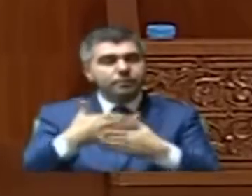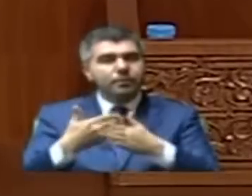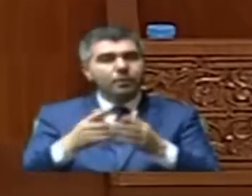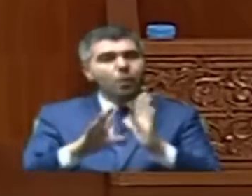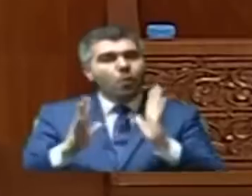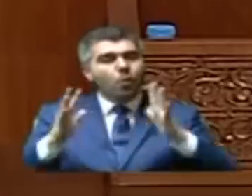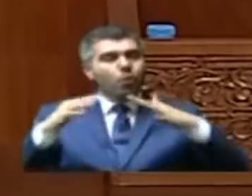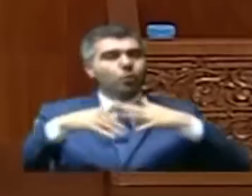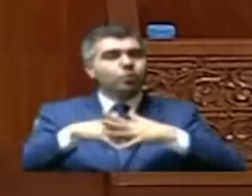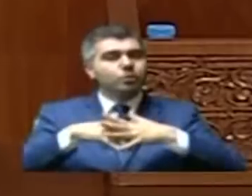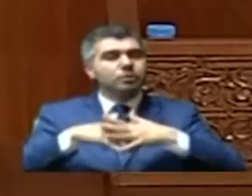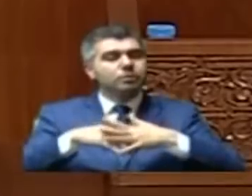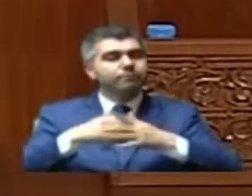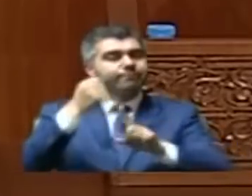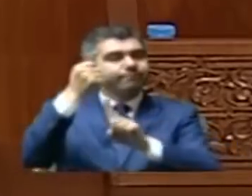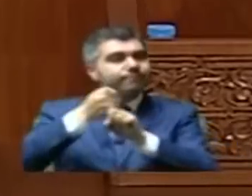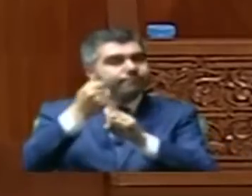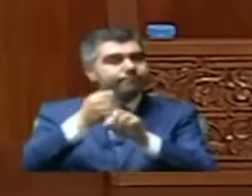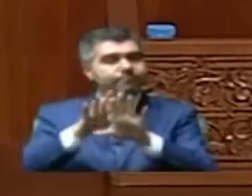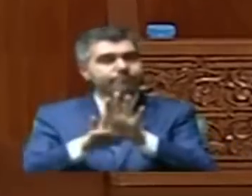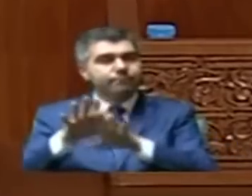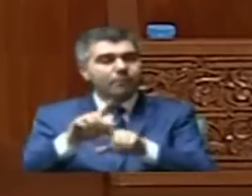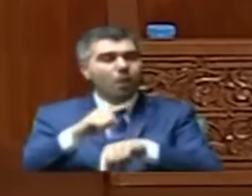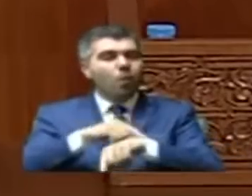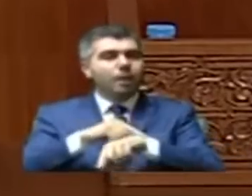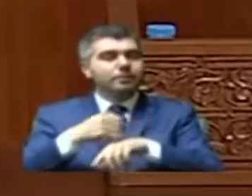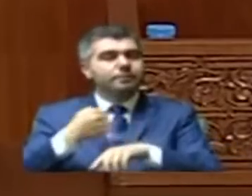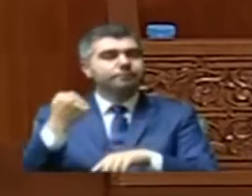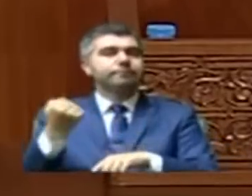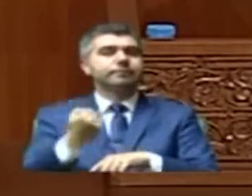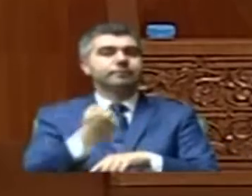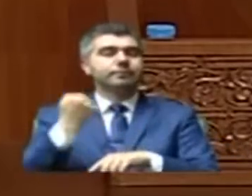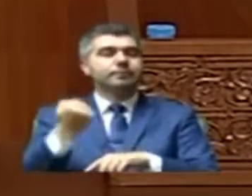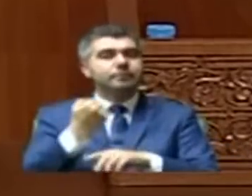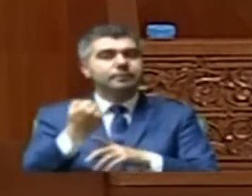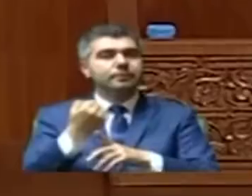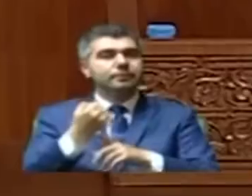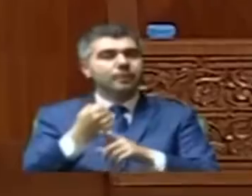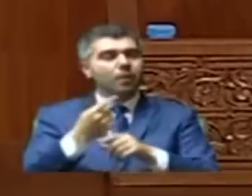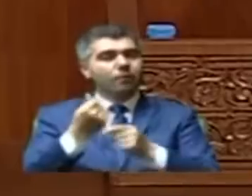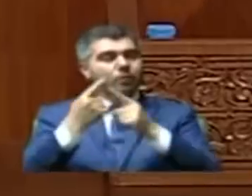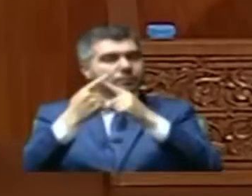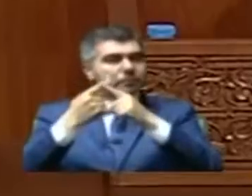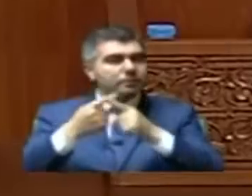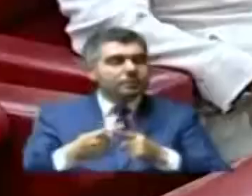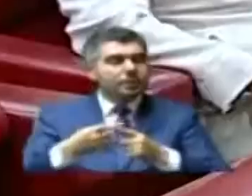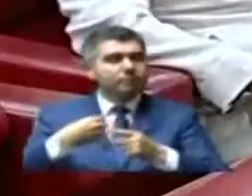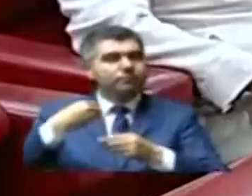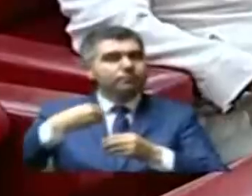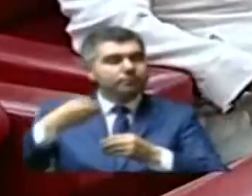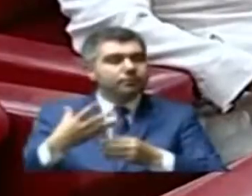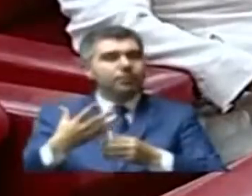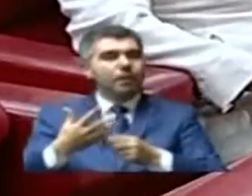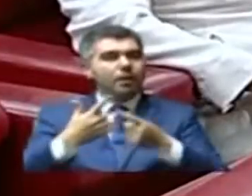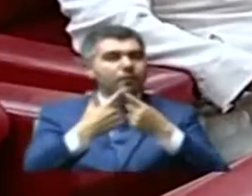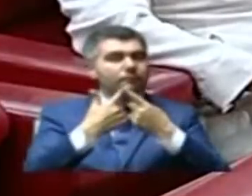الالقائيه لان لازلنا كضي جزء من الجهود جزء من الاموال جزء من الاوقات